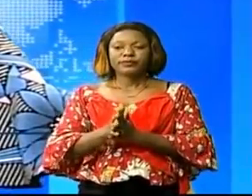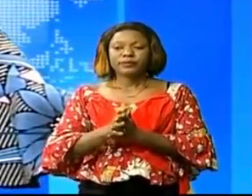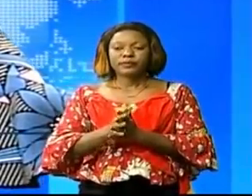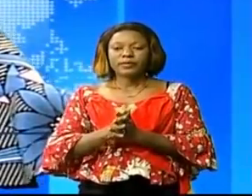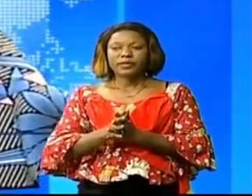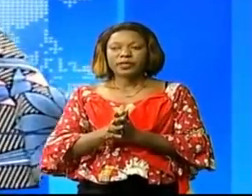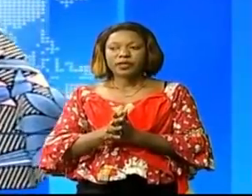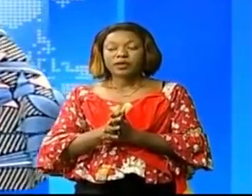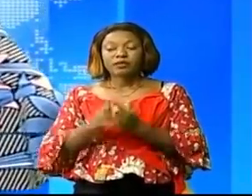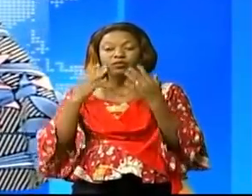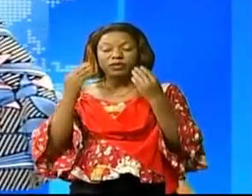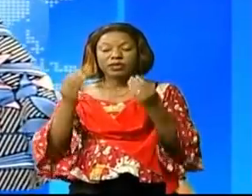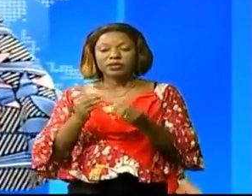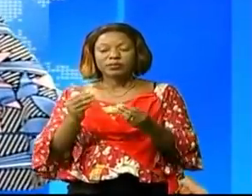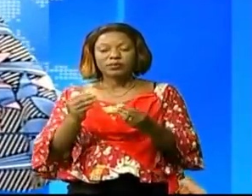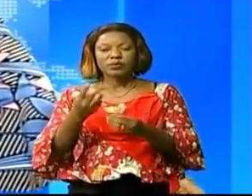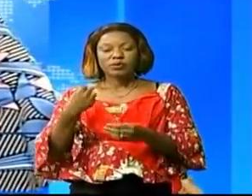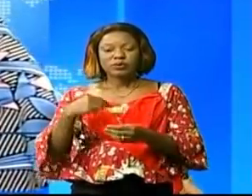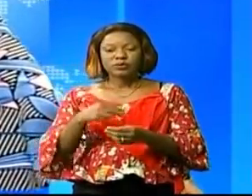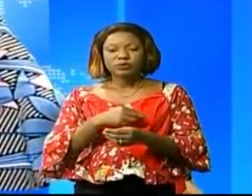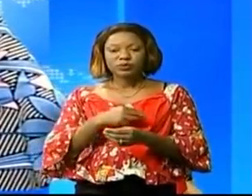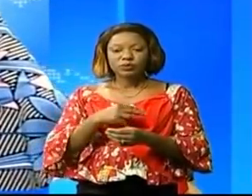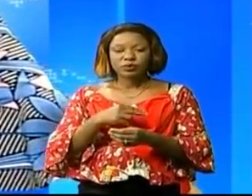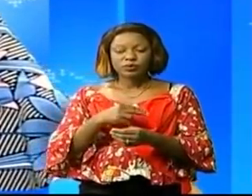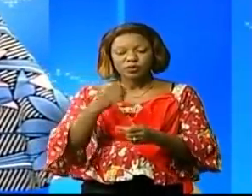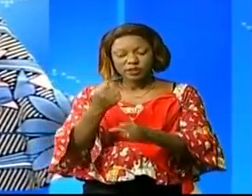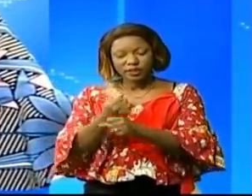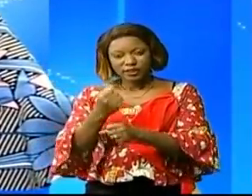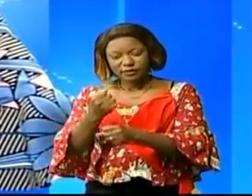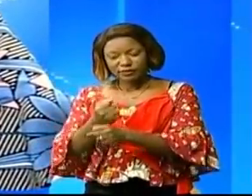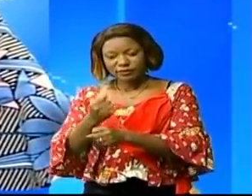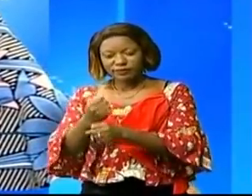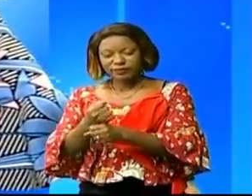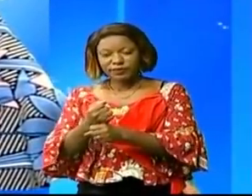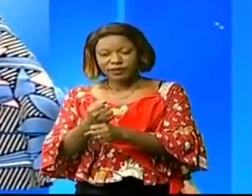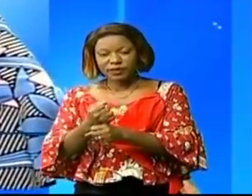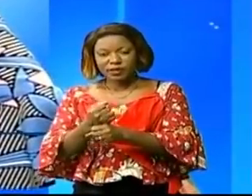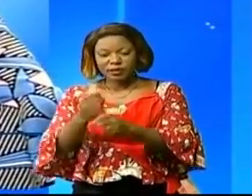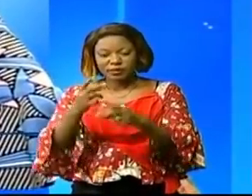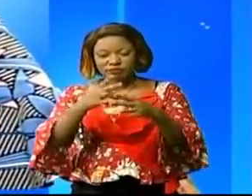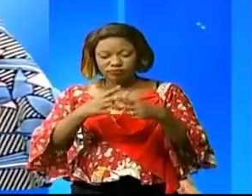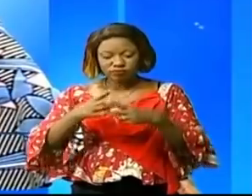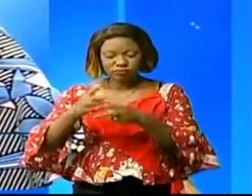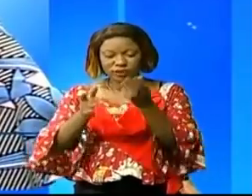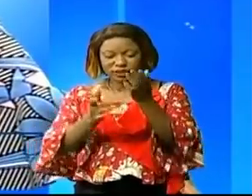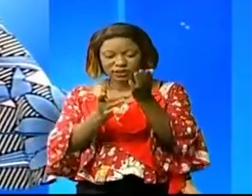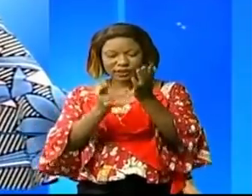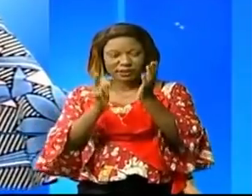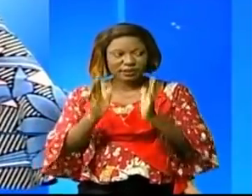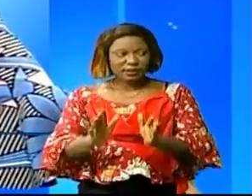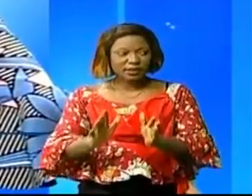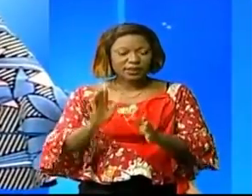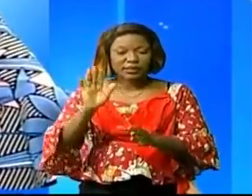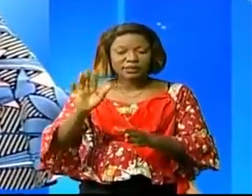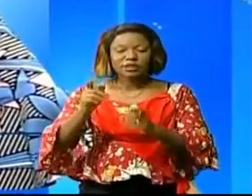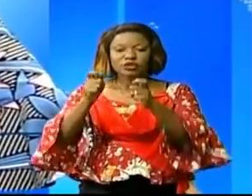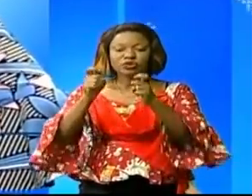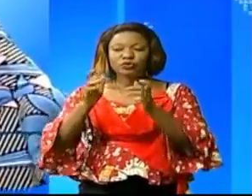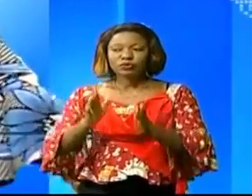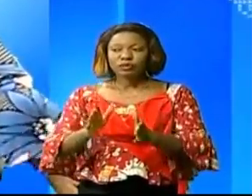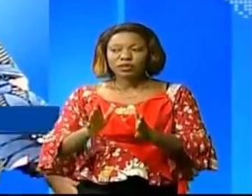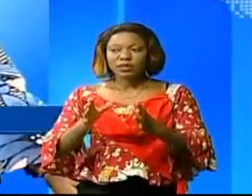Sylvain Kalonji Panou, Rode Panda, Jonathan Mubalama ont assuré la partie technique de ce journal